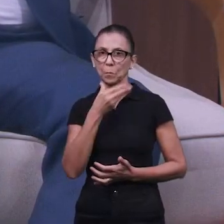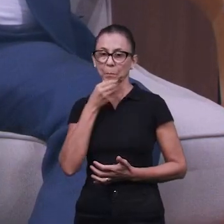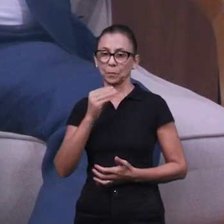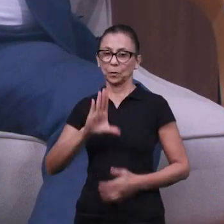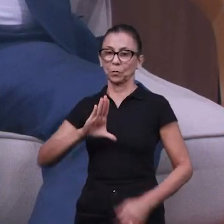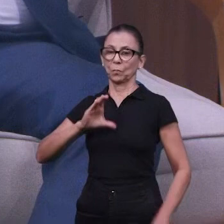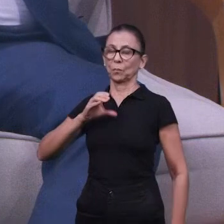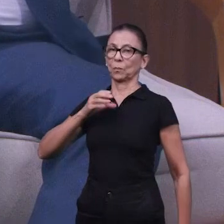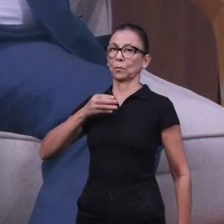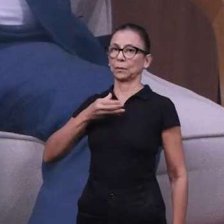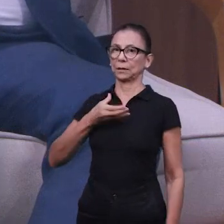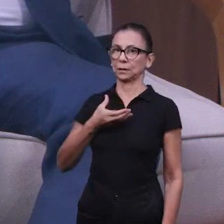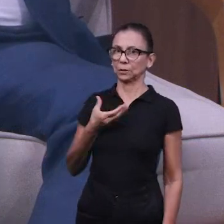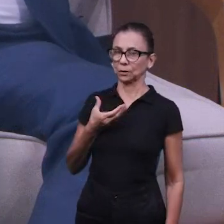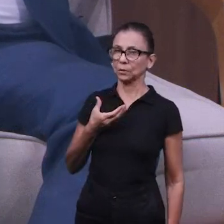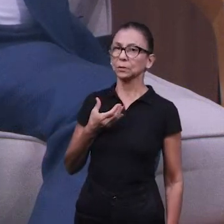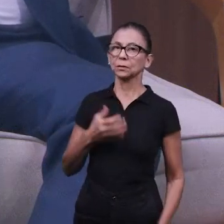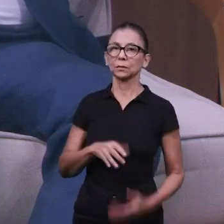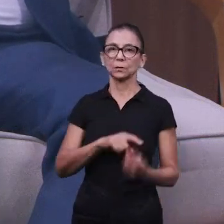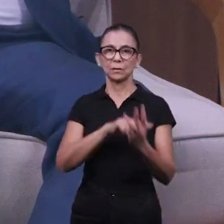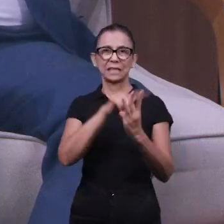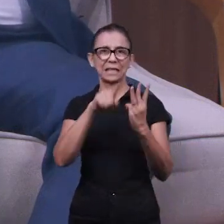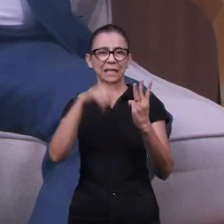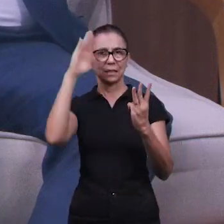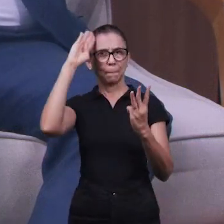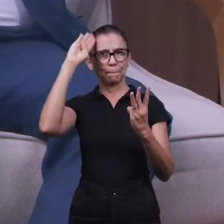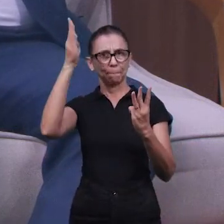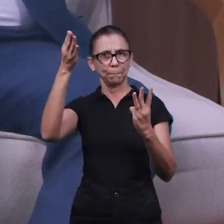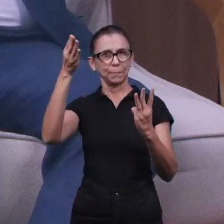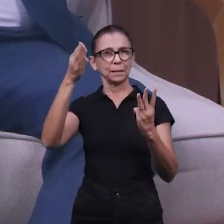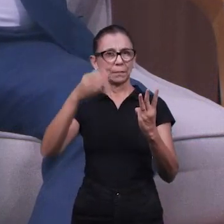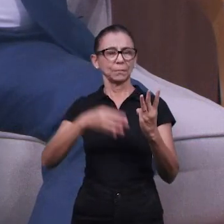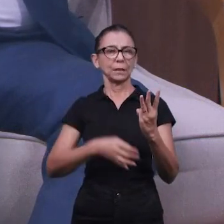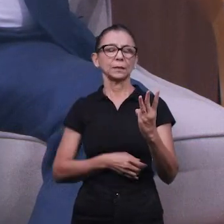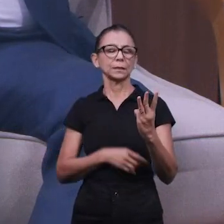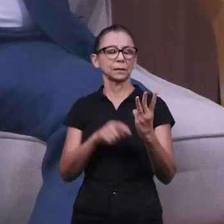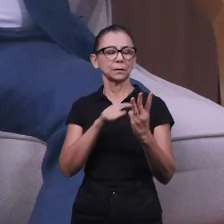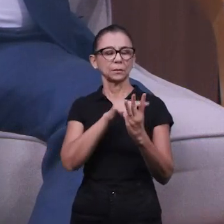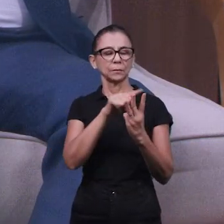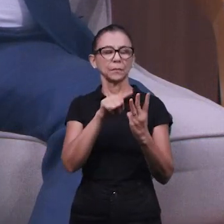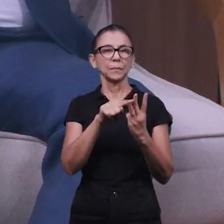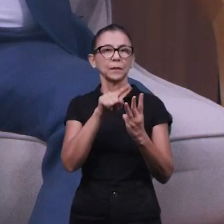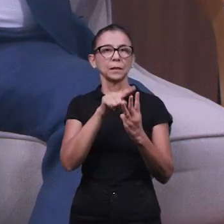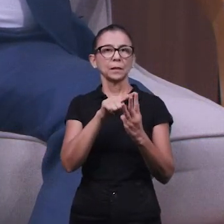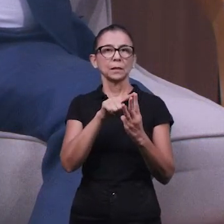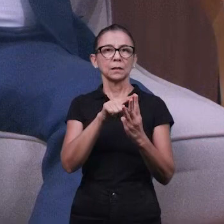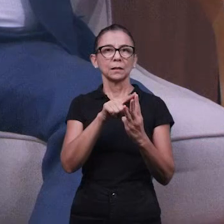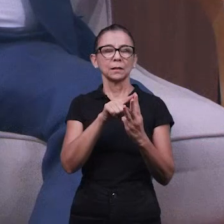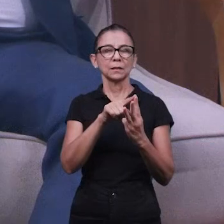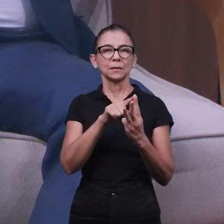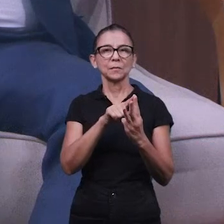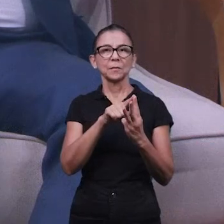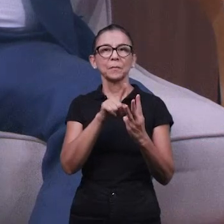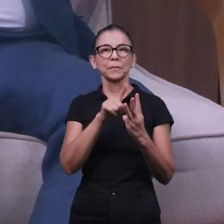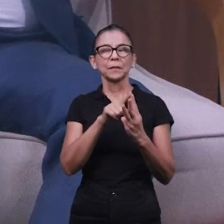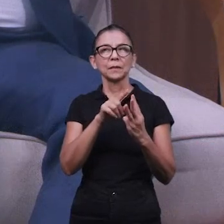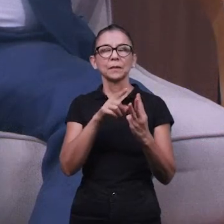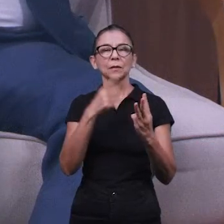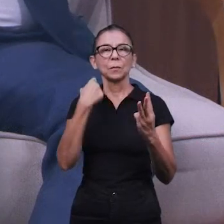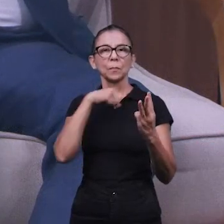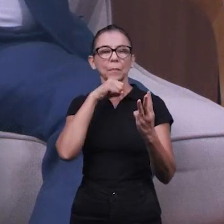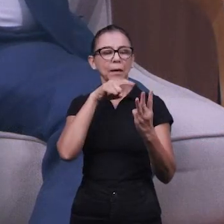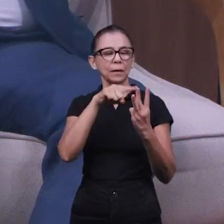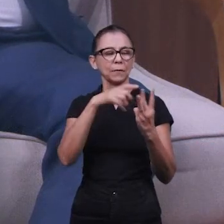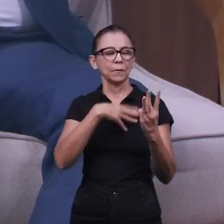tout, parlent, donc 3, les principaux, 3 principaux de Dieu Père, Dieu Fils,